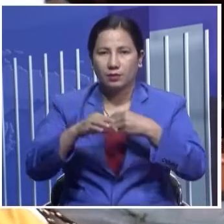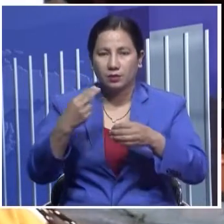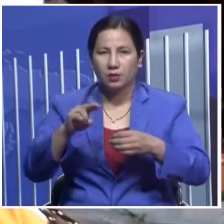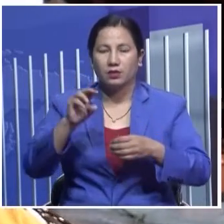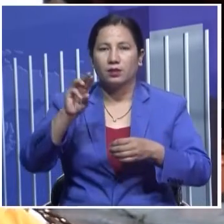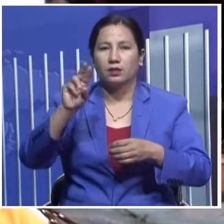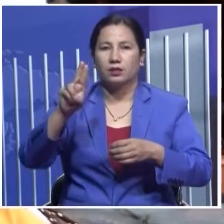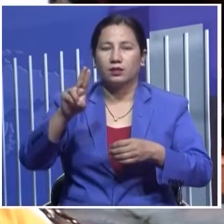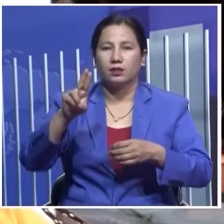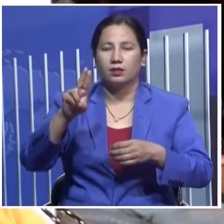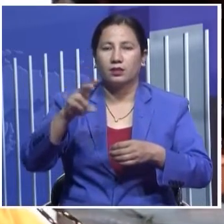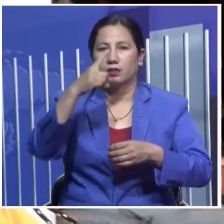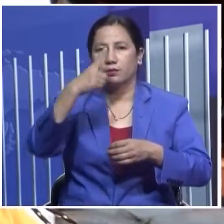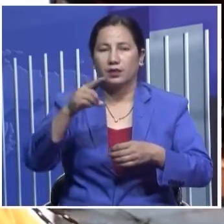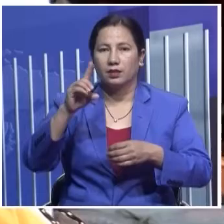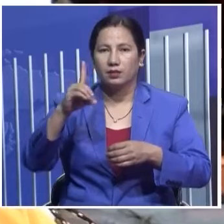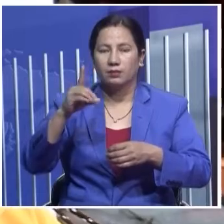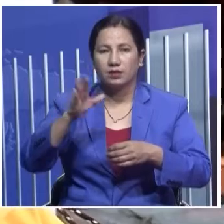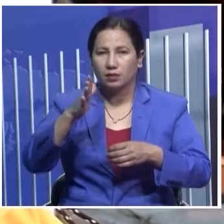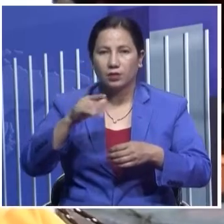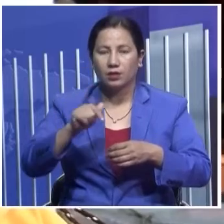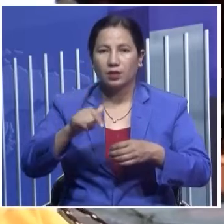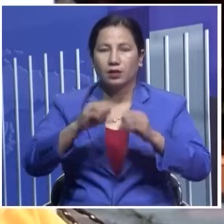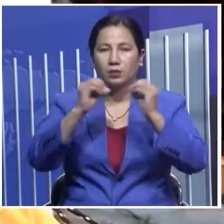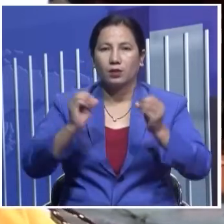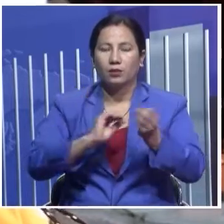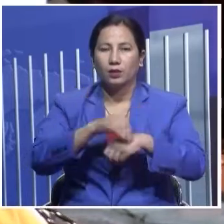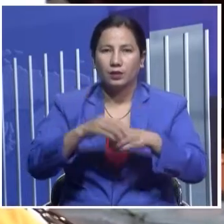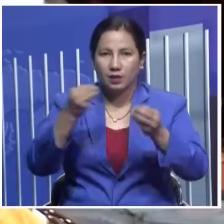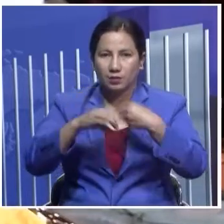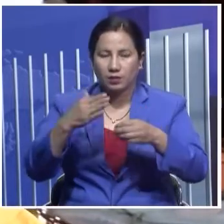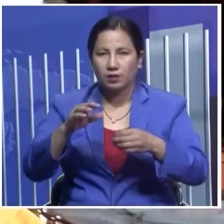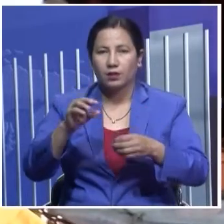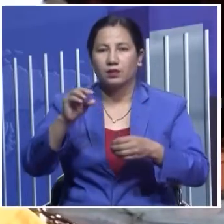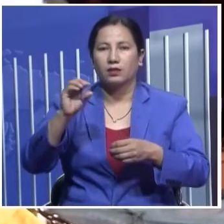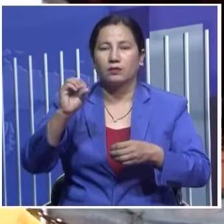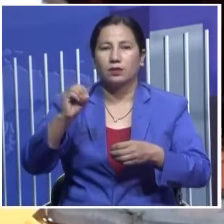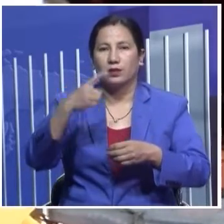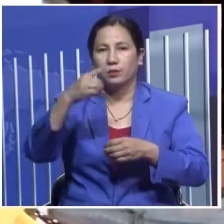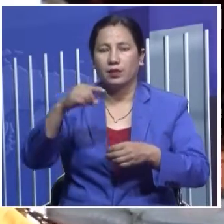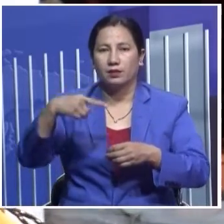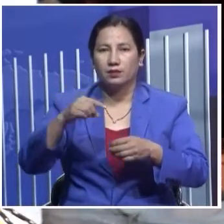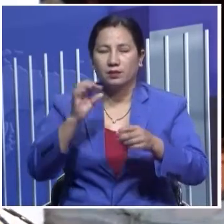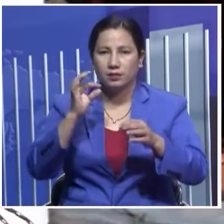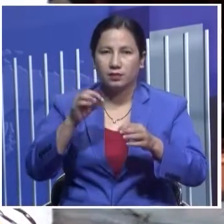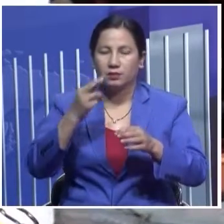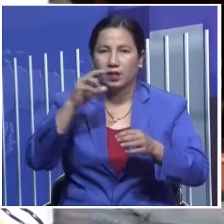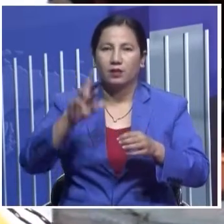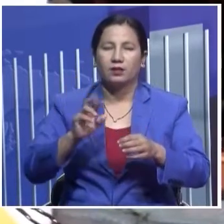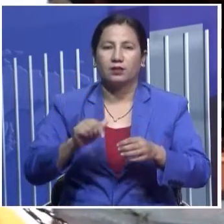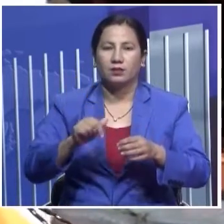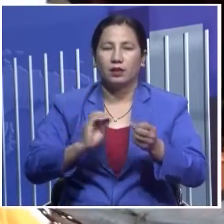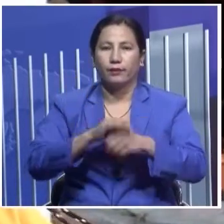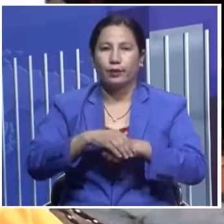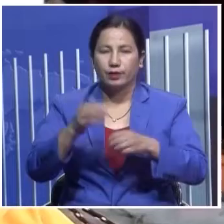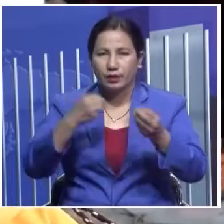हो होइन, हाम्रो कानुनले चाहिँ त्यही भन्छ। तर यहाँका पसलहरू चाहिँ त्योभन्दा बढी कारोबार गरेर पनि प्यानमै रहने, 50 लाखभन्दा थोरै कारोबार देखाउने तर त्योभन्दा बढी कारोबार गर्ने